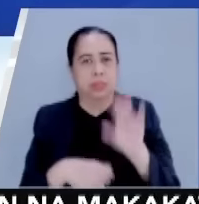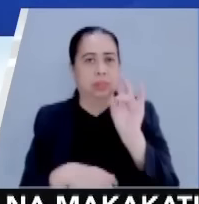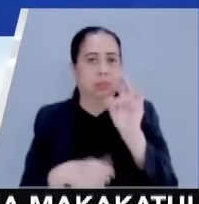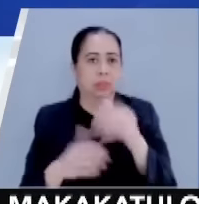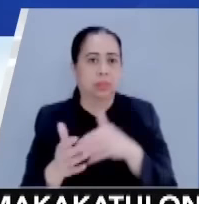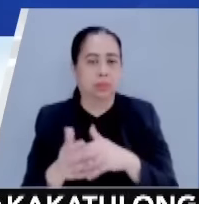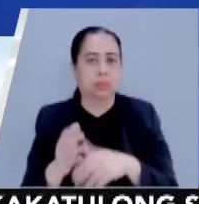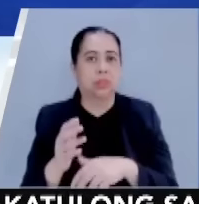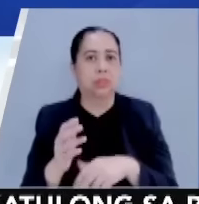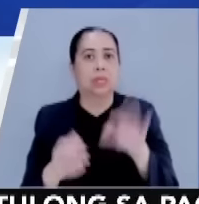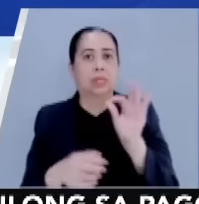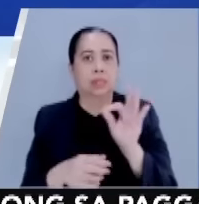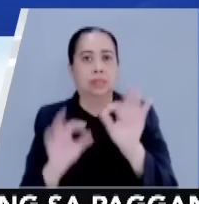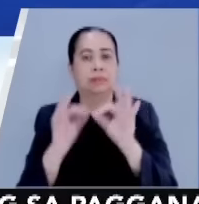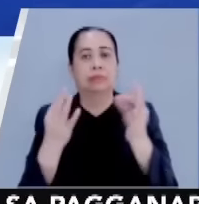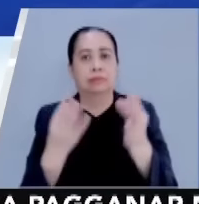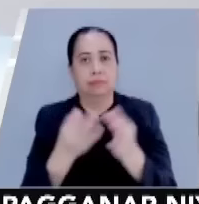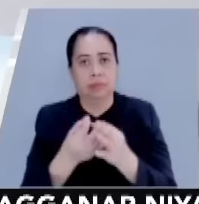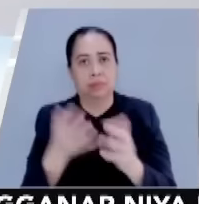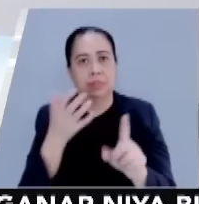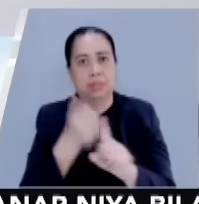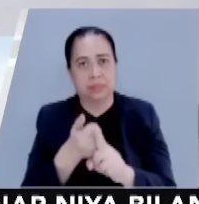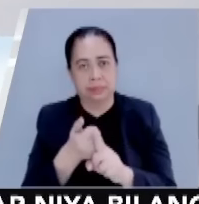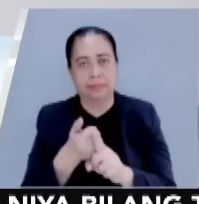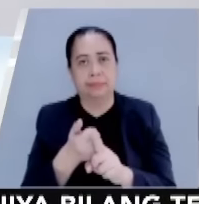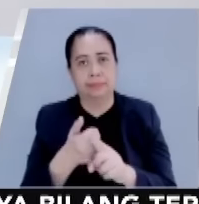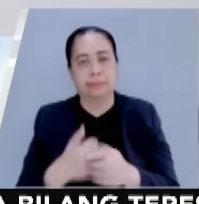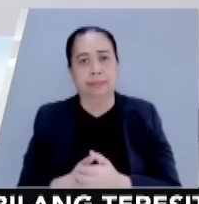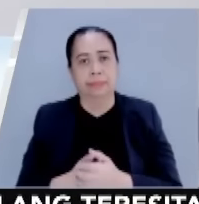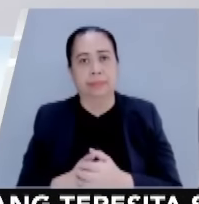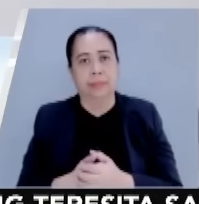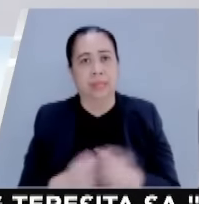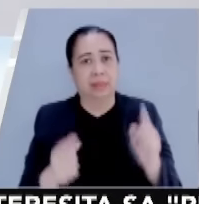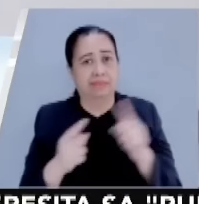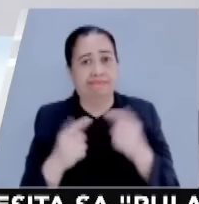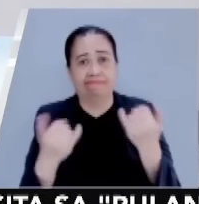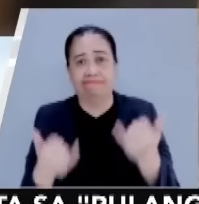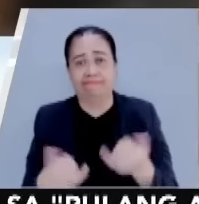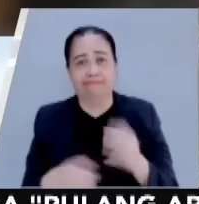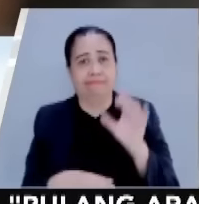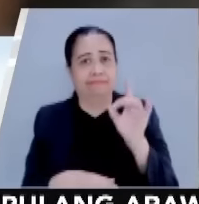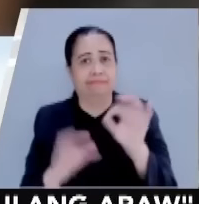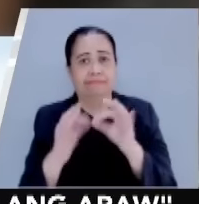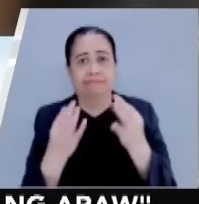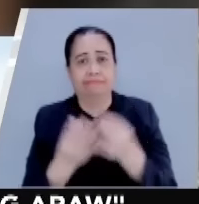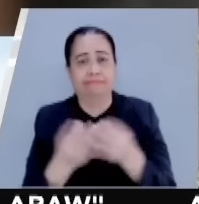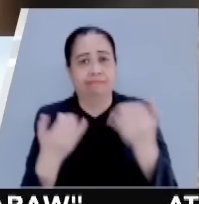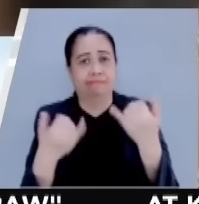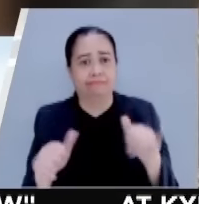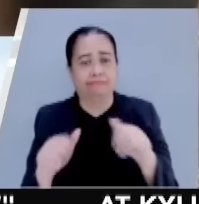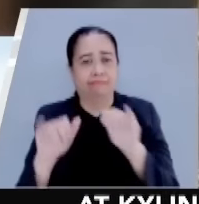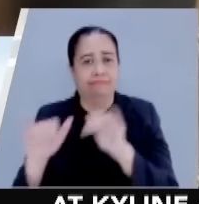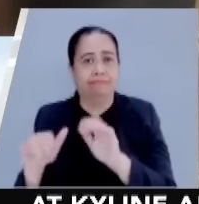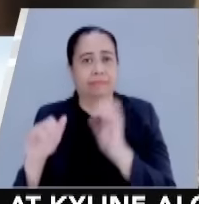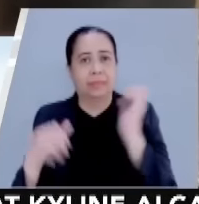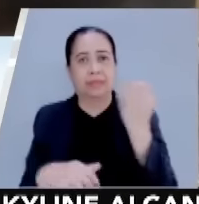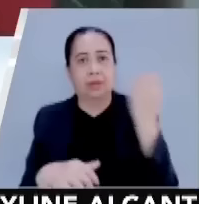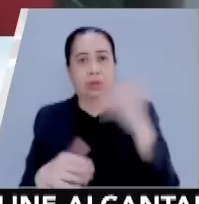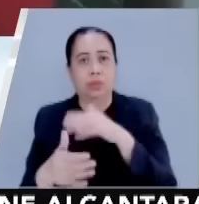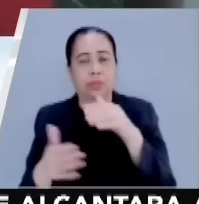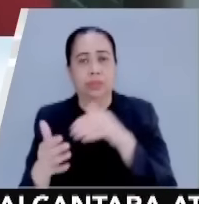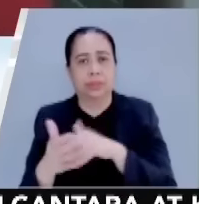na pamilya naman ang naapektuhan. Hanggang ngayon, may 8 pamilya pa ang nasa evacuation center ng